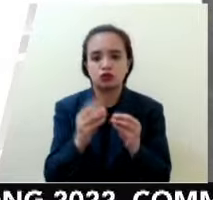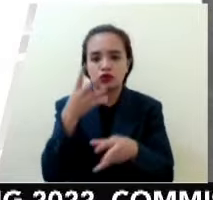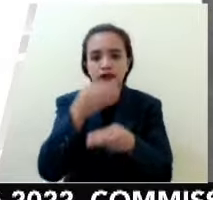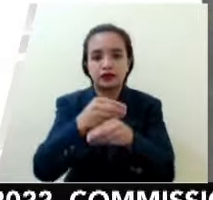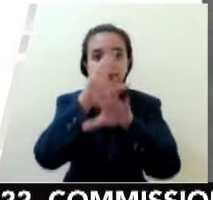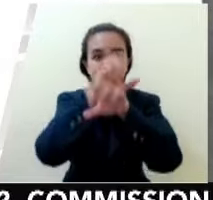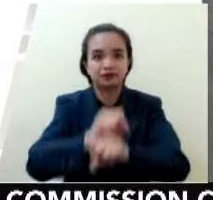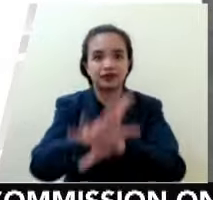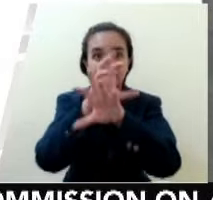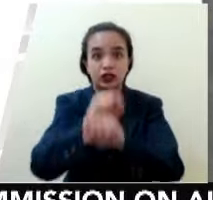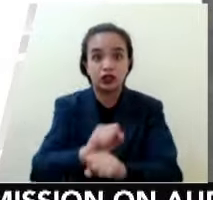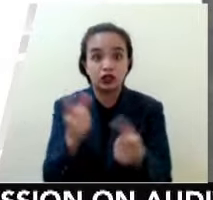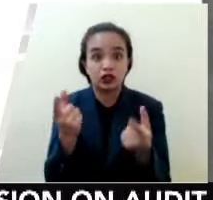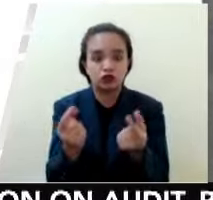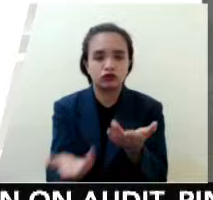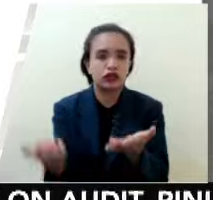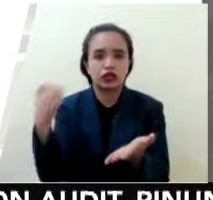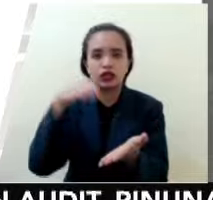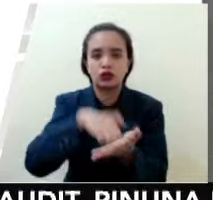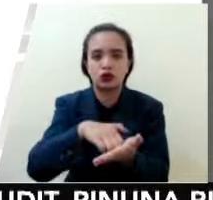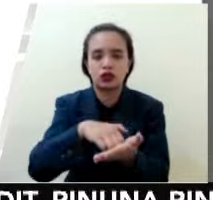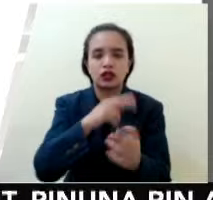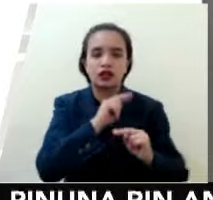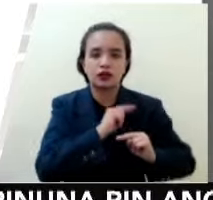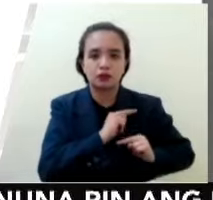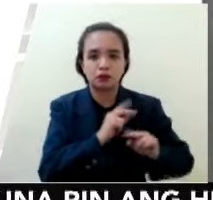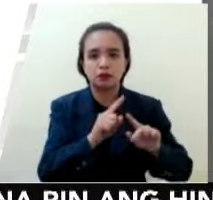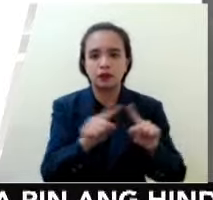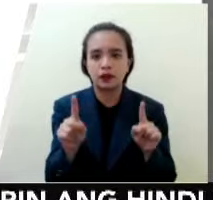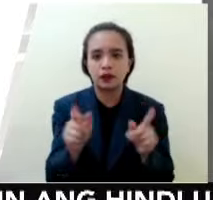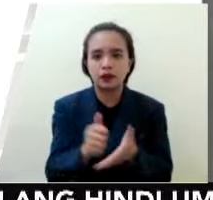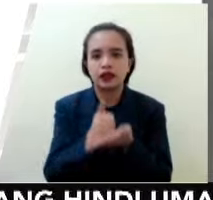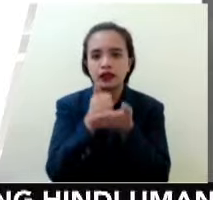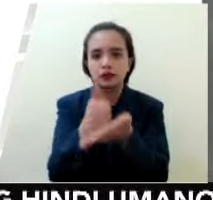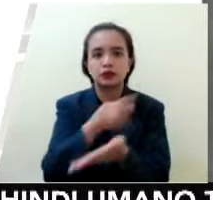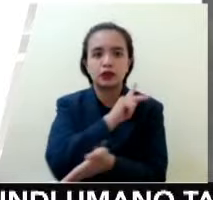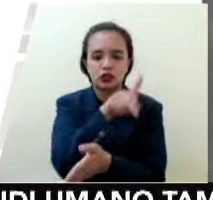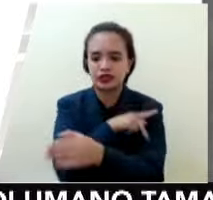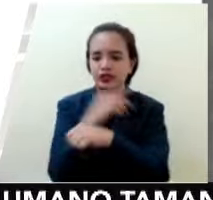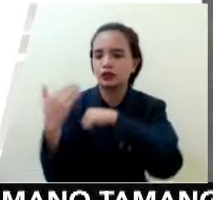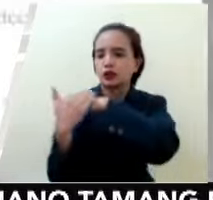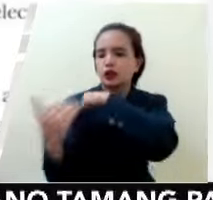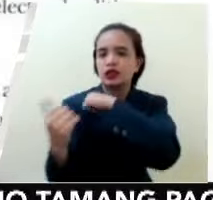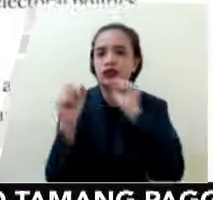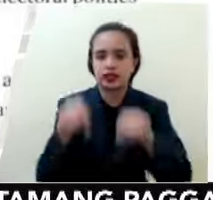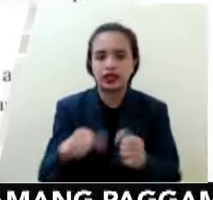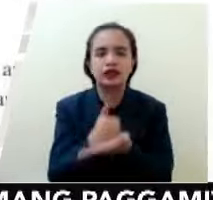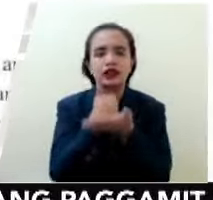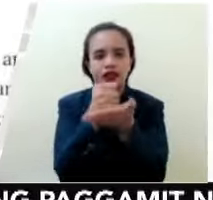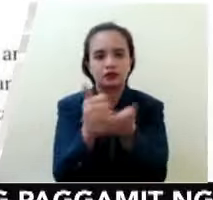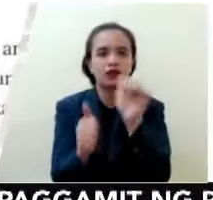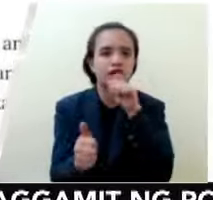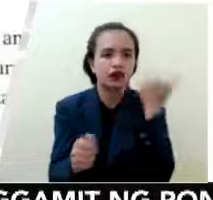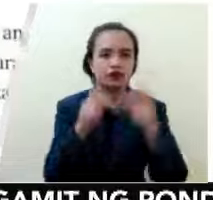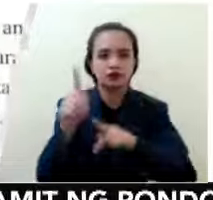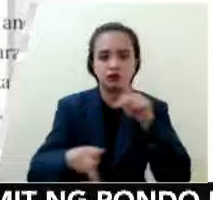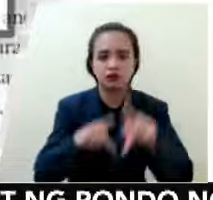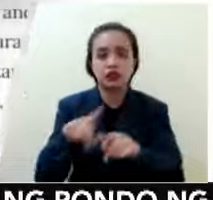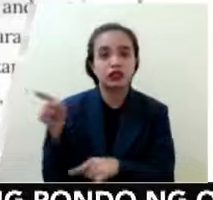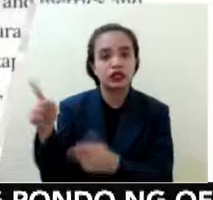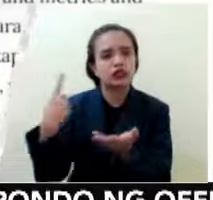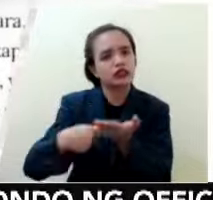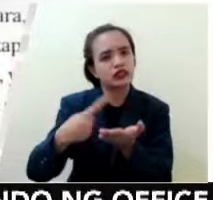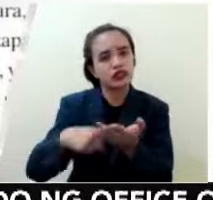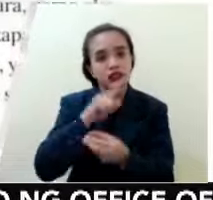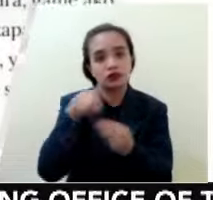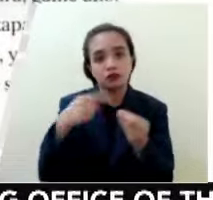Navy, kundi pagtugon sa anya'y isang personal call na makatulong sa iba. Tinalakay din ni Dong ang kanyang proposal